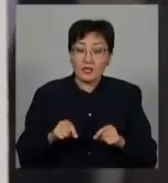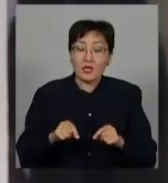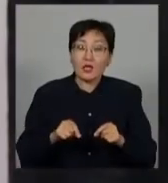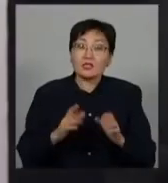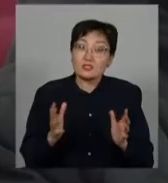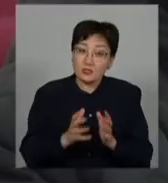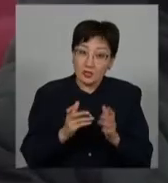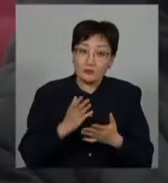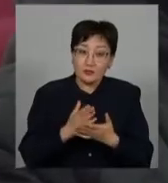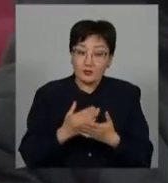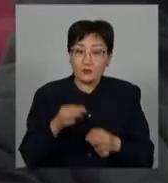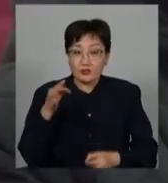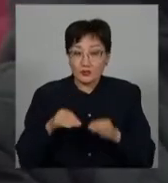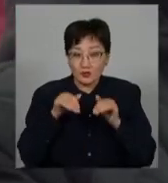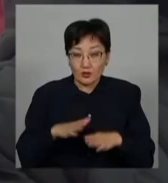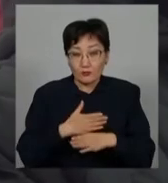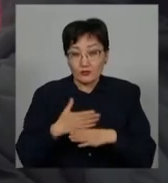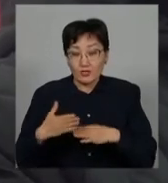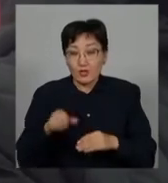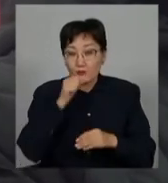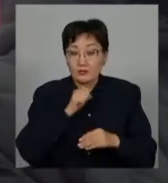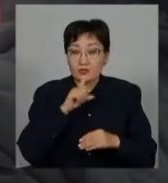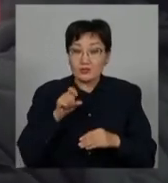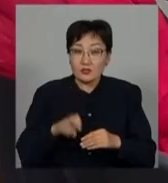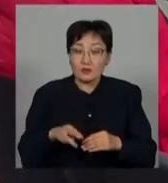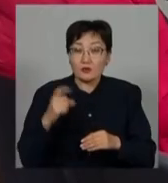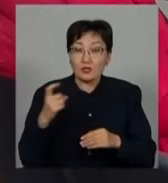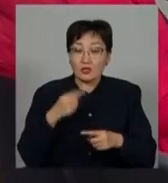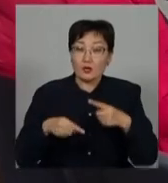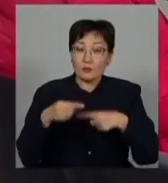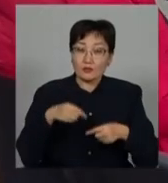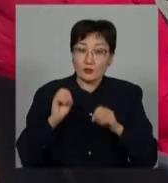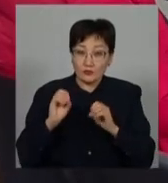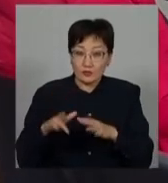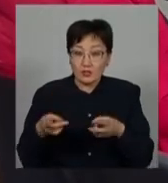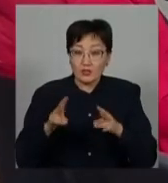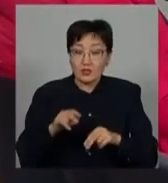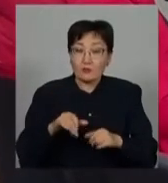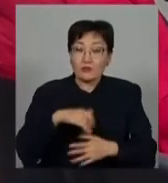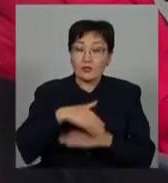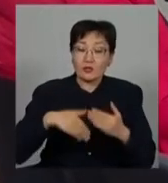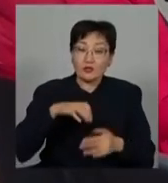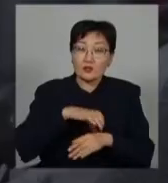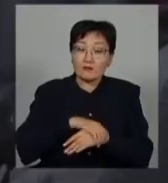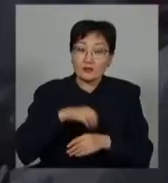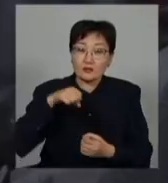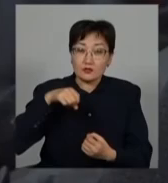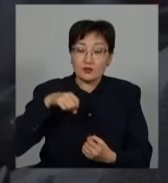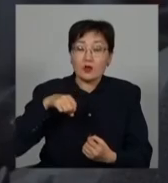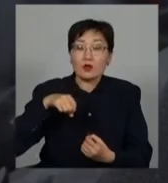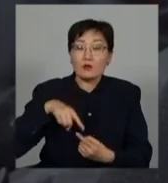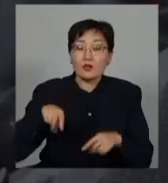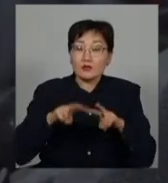камерасында сақтаулы тұр. Сот үкімі шыққан соң тоналған заттар иелеріне қайтарылады. Ал қалған тәртіп бұзушылық фактілері бойынша тергеп